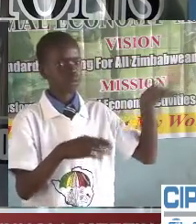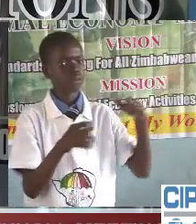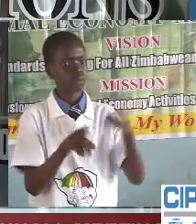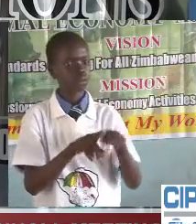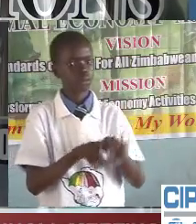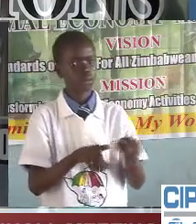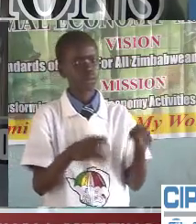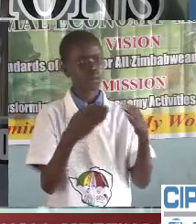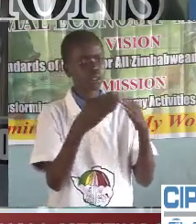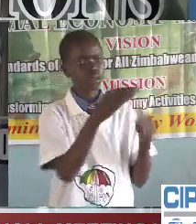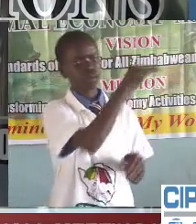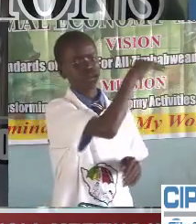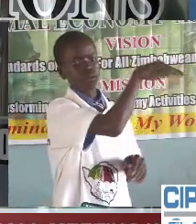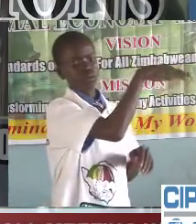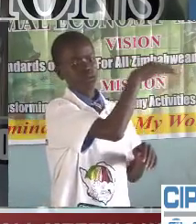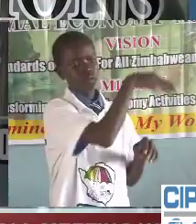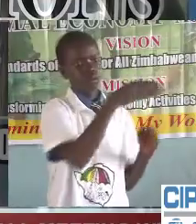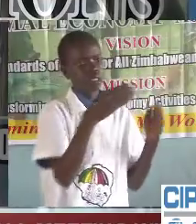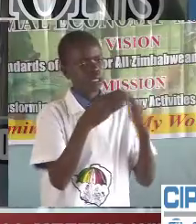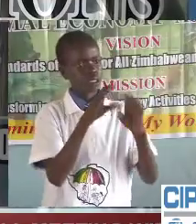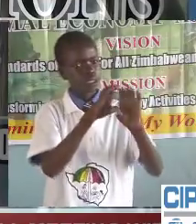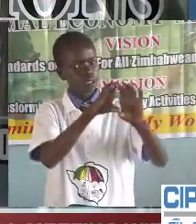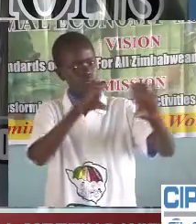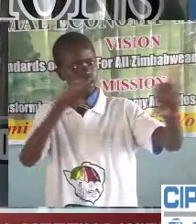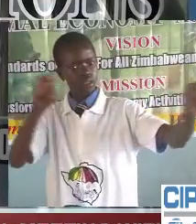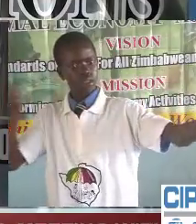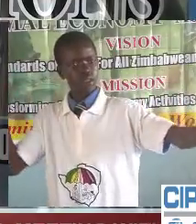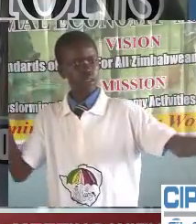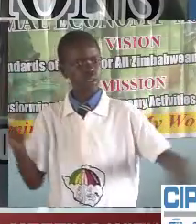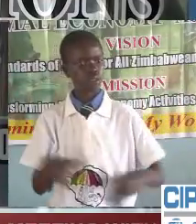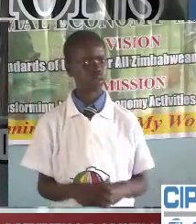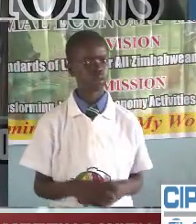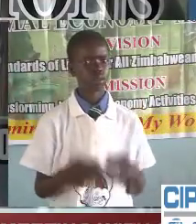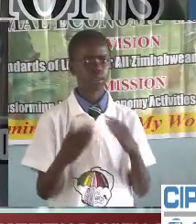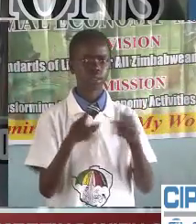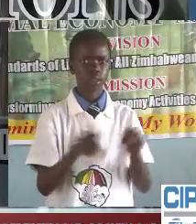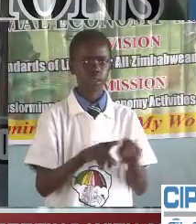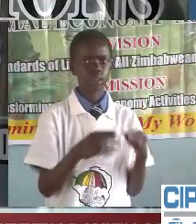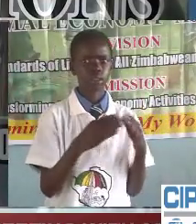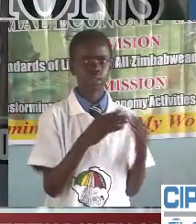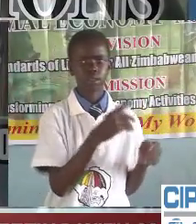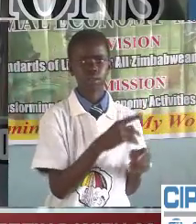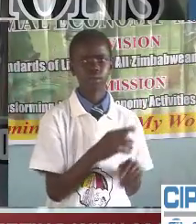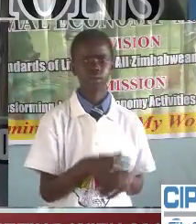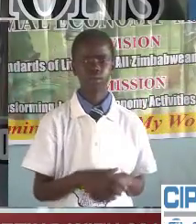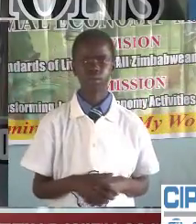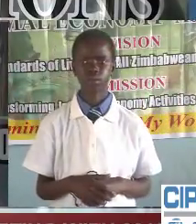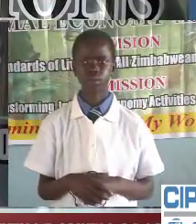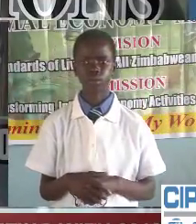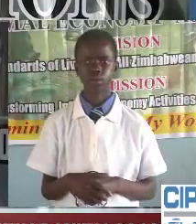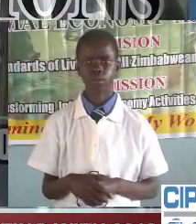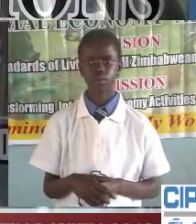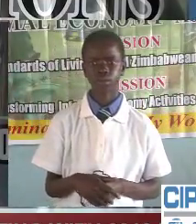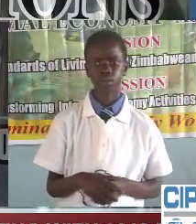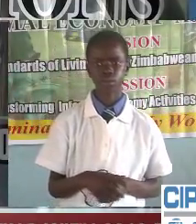muno mulocation medu muno. Midhadhadha yaya inini panguva yangu saMP